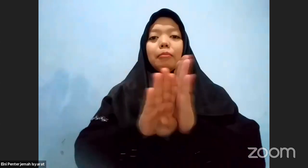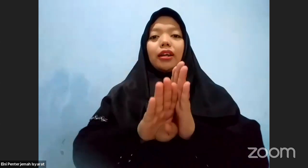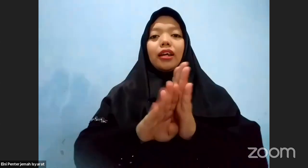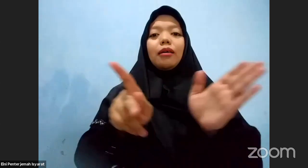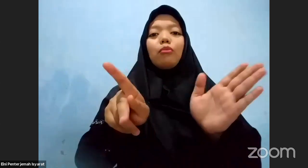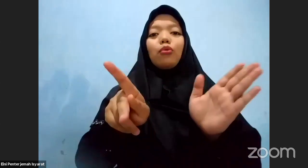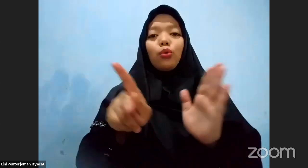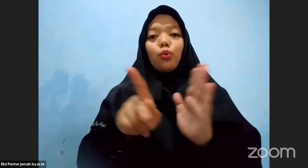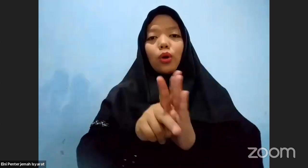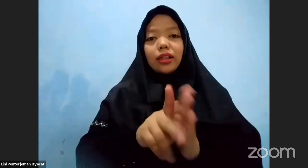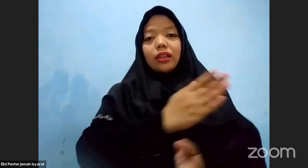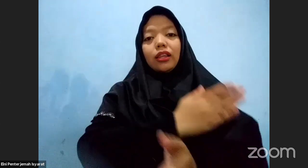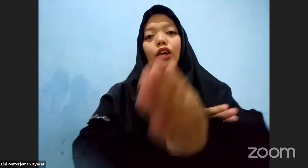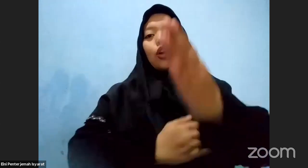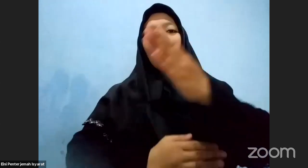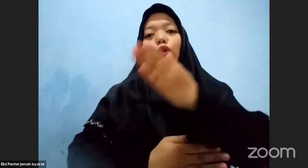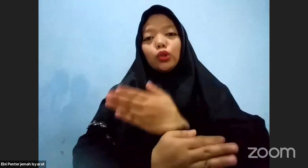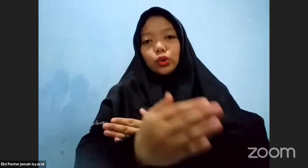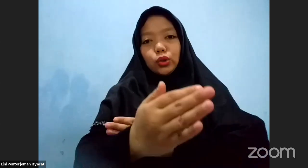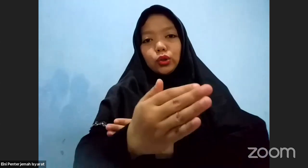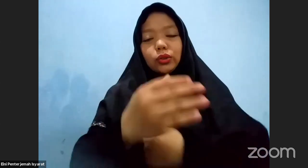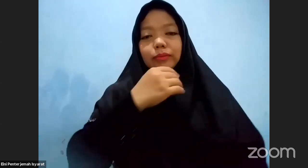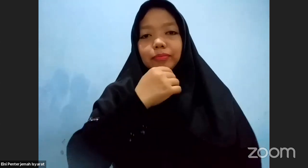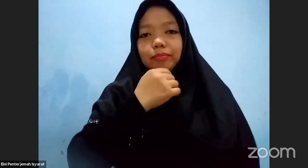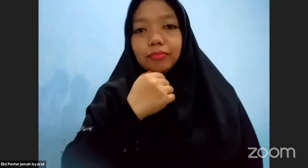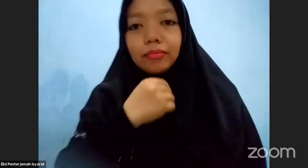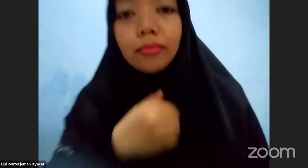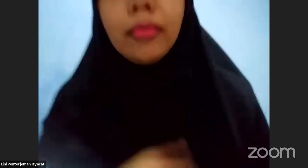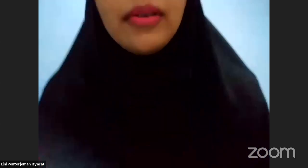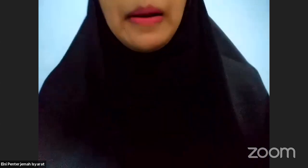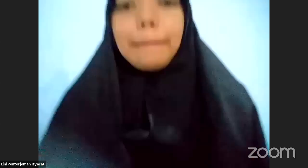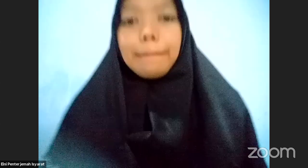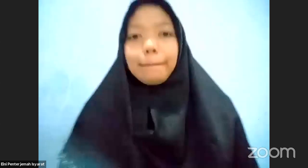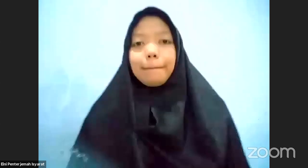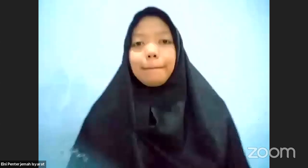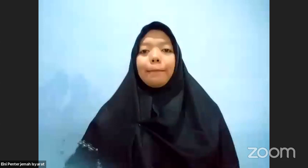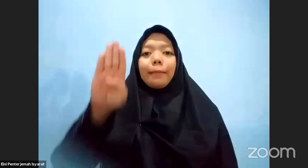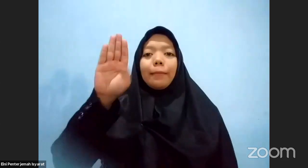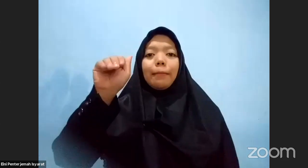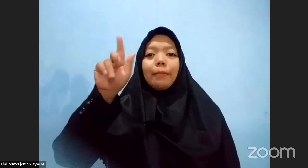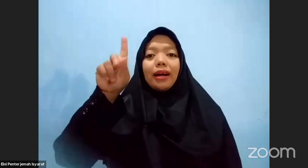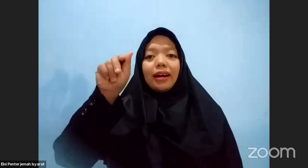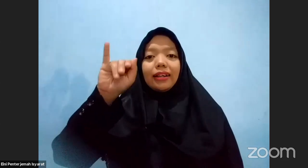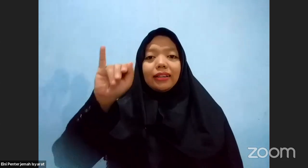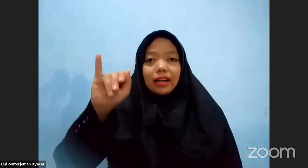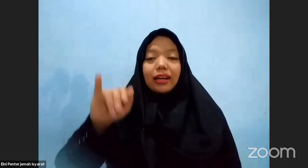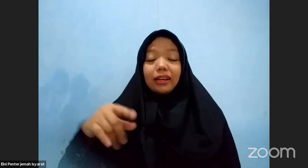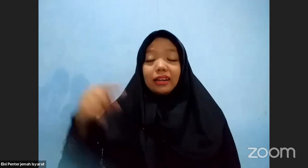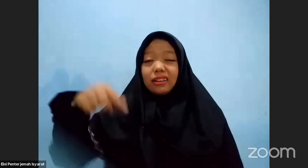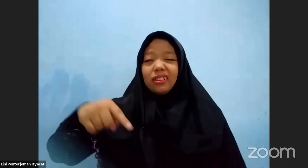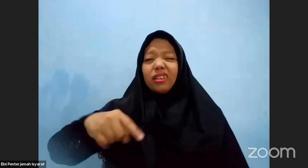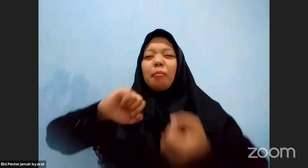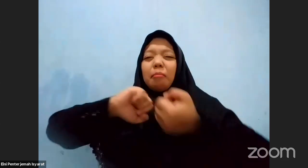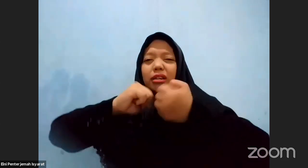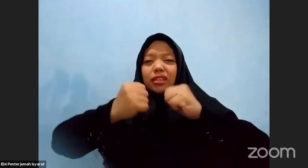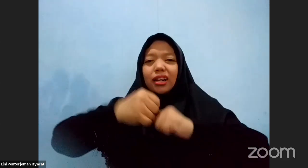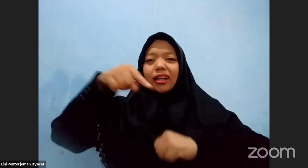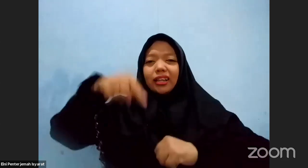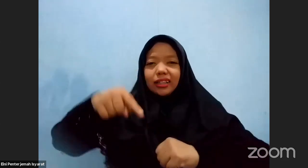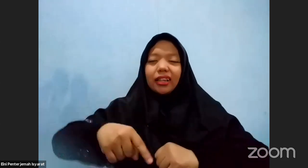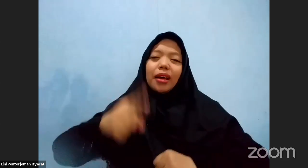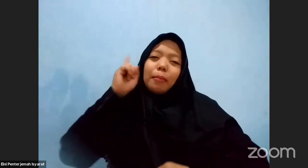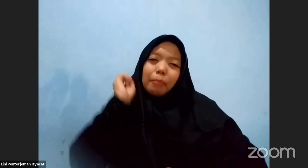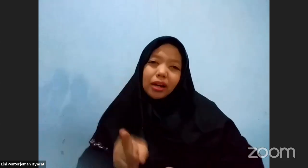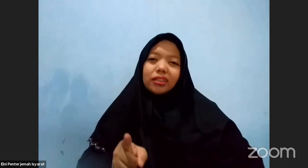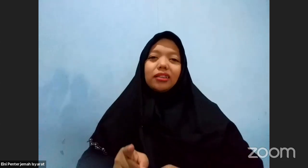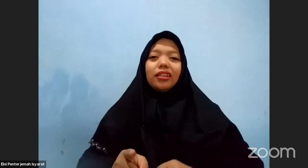diri bahwa musibah ini pasti berlalu badai pasti berlalu kita saling menguatkan dan hikmahnya Ini